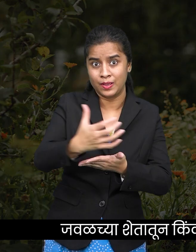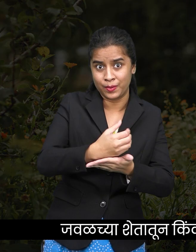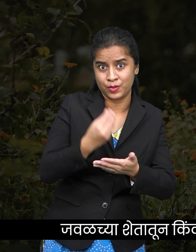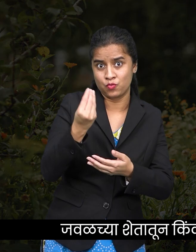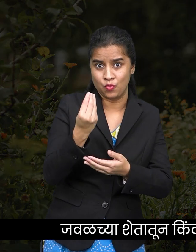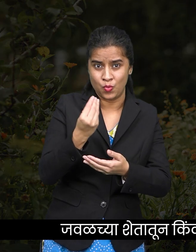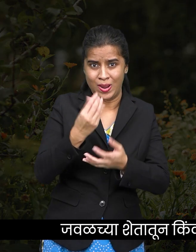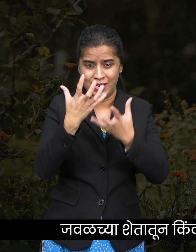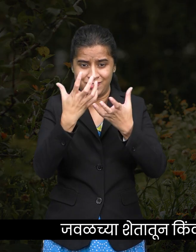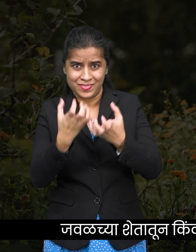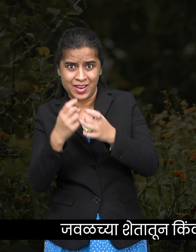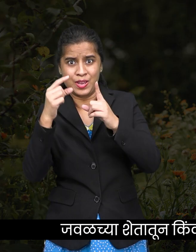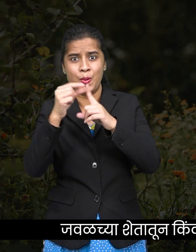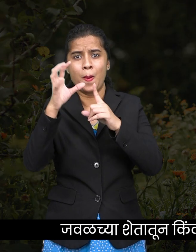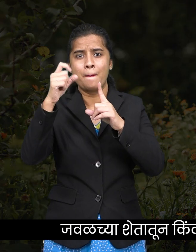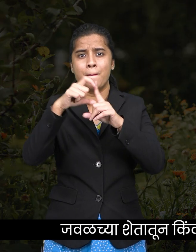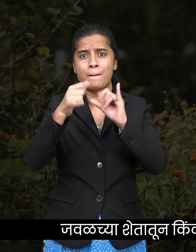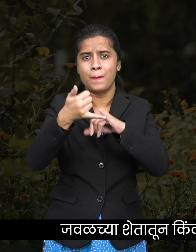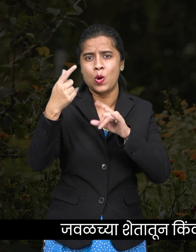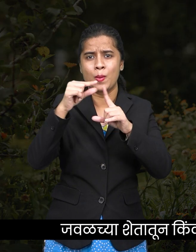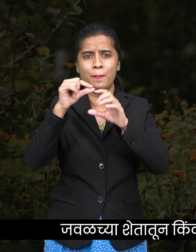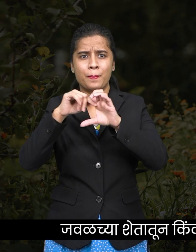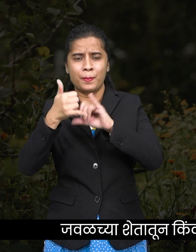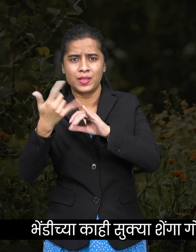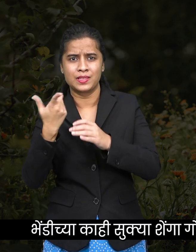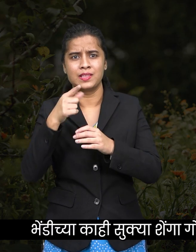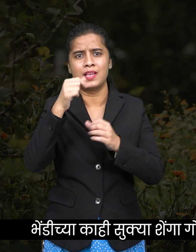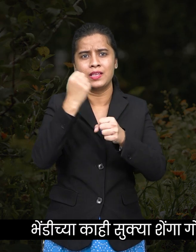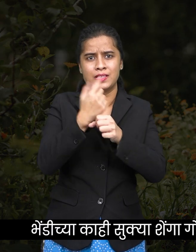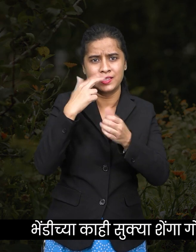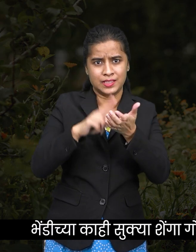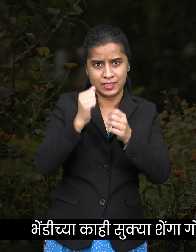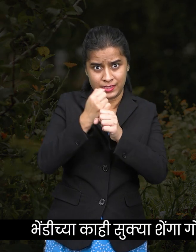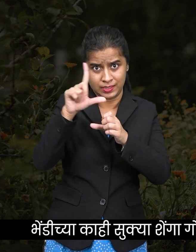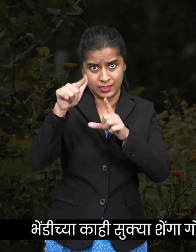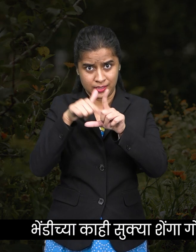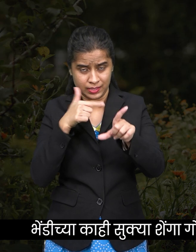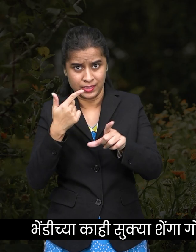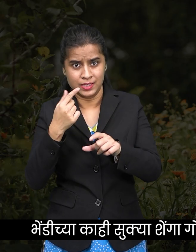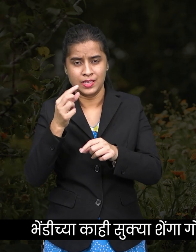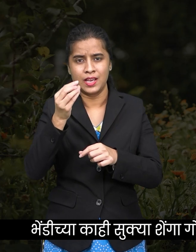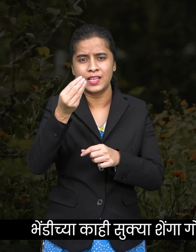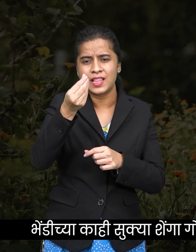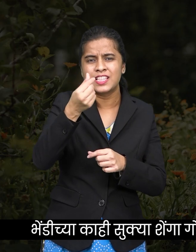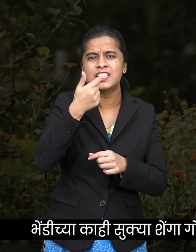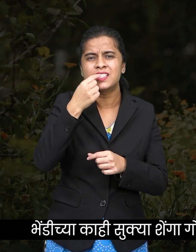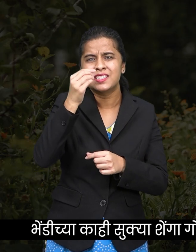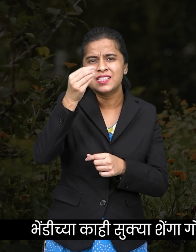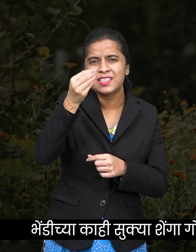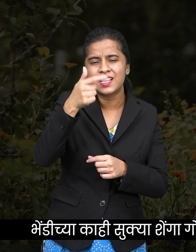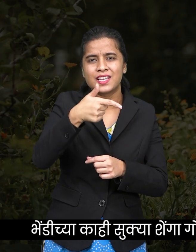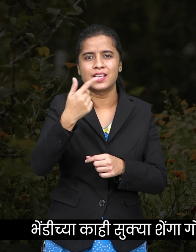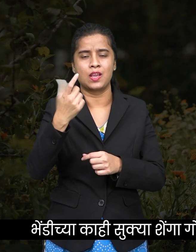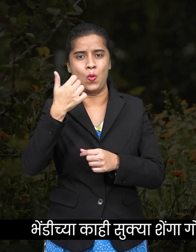जवळच्या शेतातून किंवा दुकानातून वाटाणा, जिंजली, तीळ, भेंडीच्या काही सुक्या शेंगा गोळा करा आणि त्या उघडण्याचा प्रयत्न